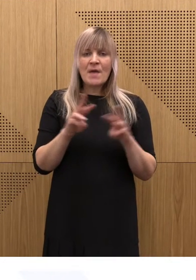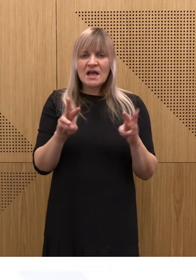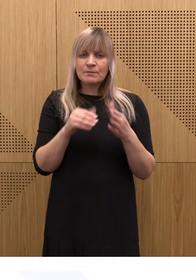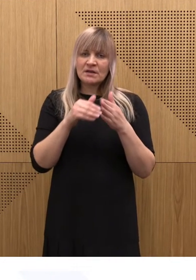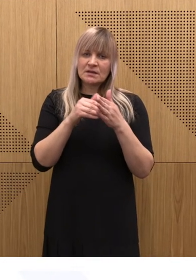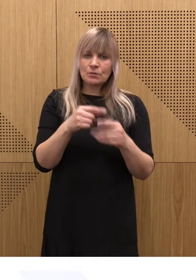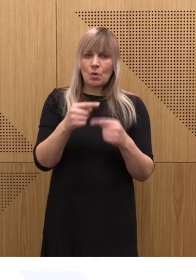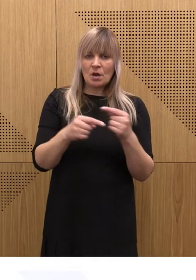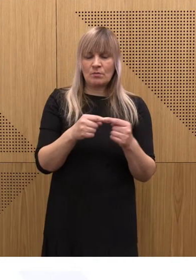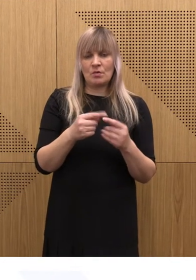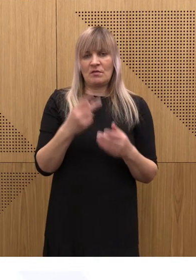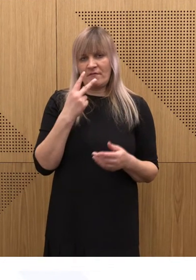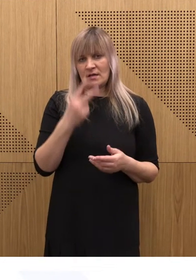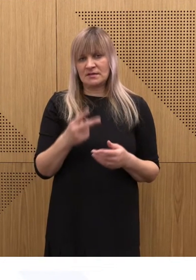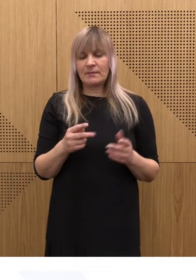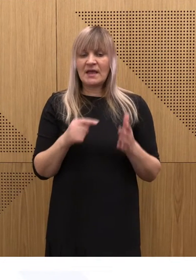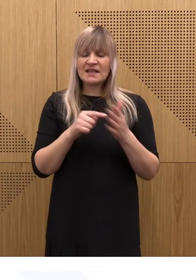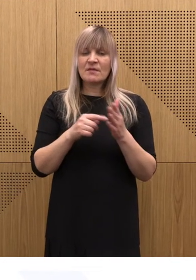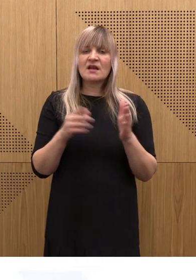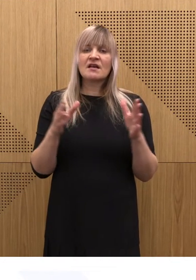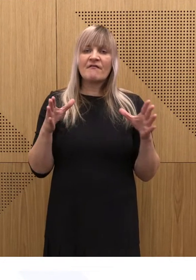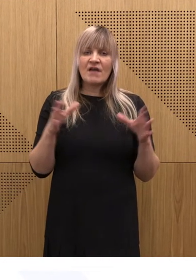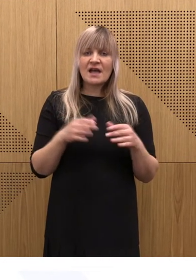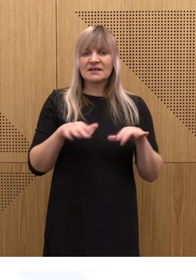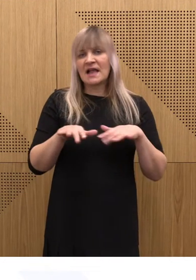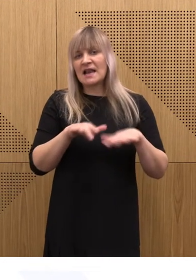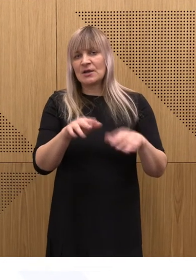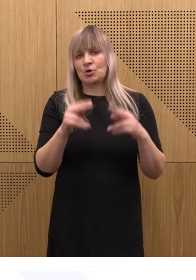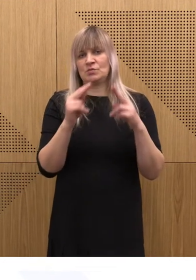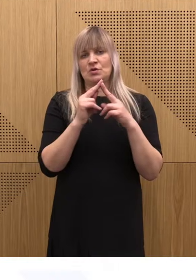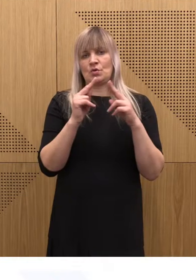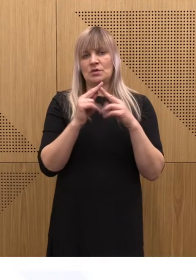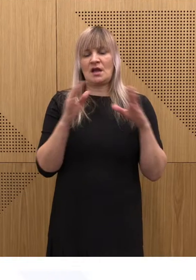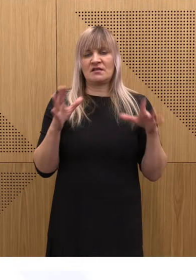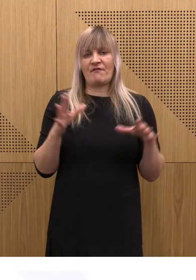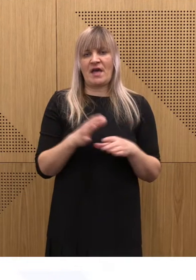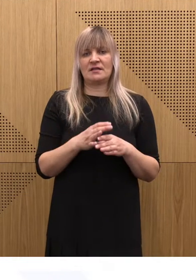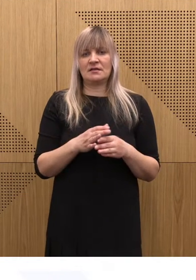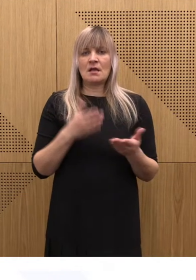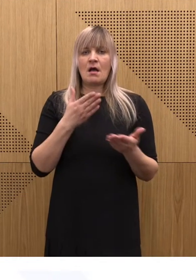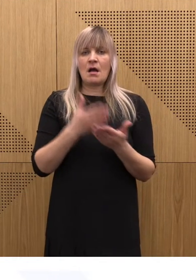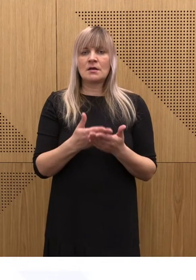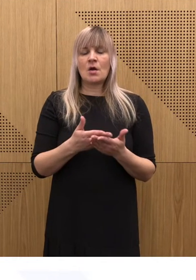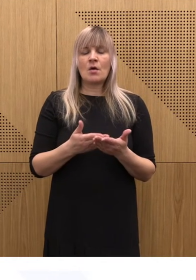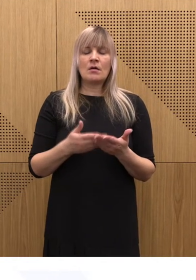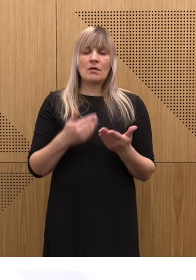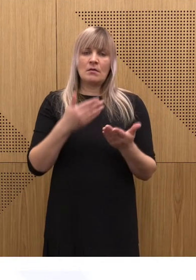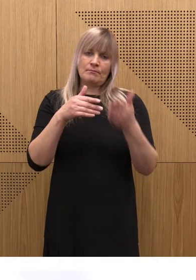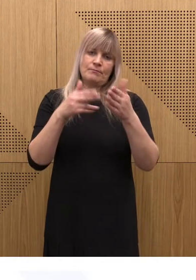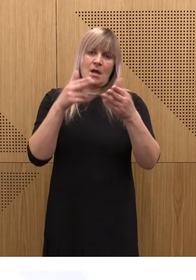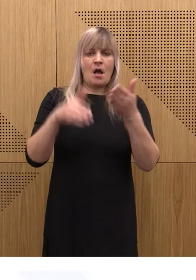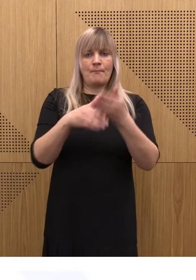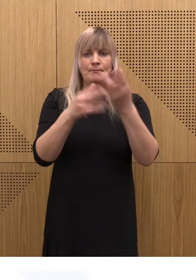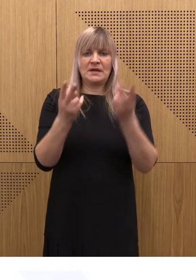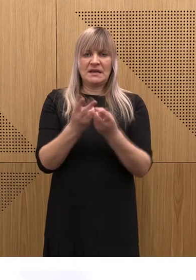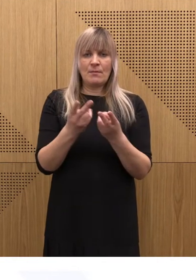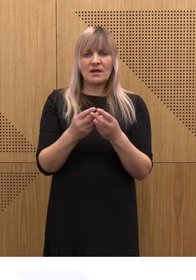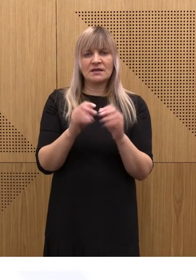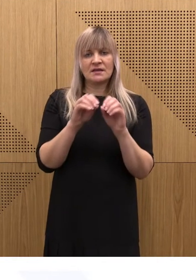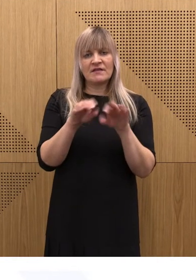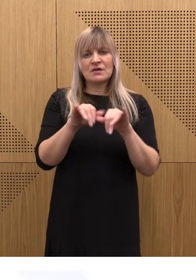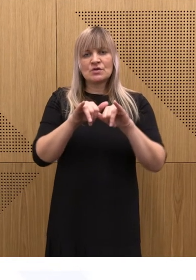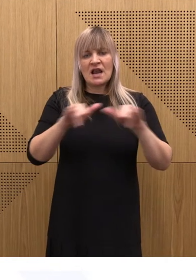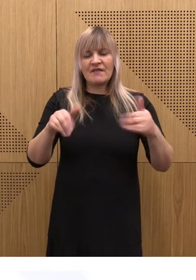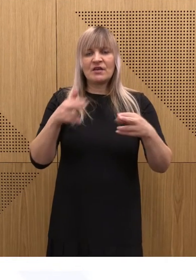ka see väärtust ongi paketina. Ehk vähendada kõik võimalikku liikumist, vähendada neid kontakte ja anda sellega oma panus viiruse leviku tõkestamisse. Ja ma